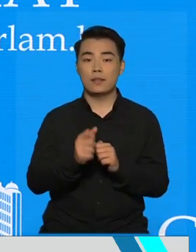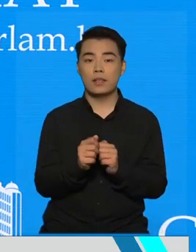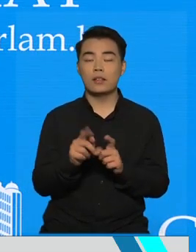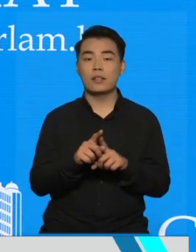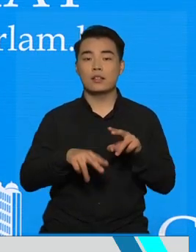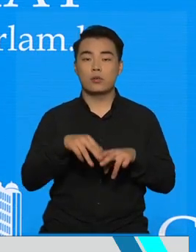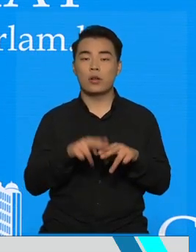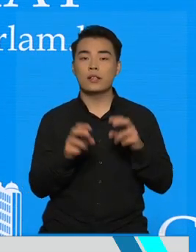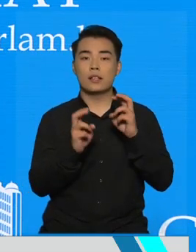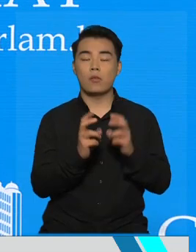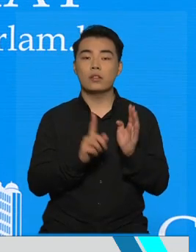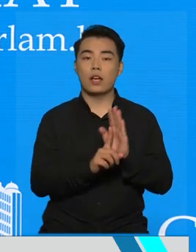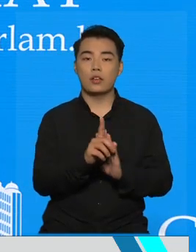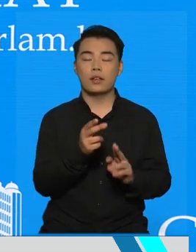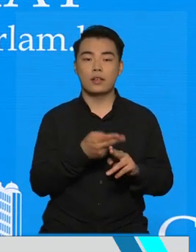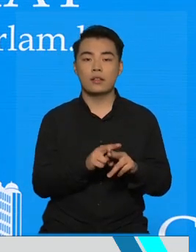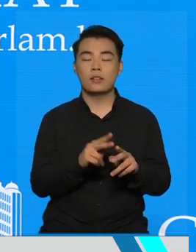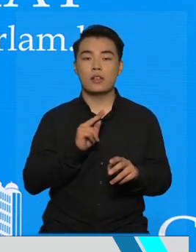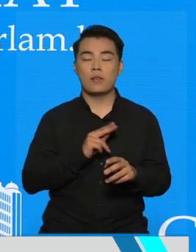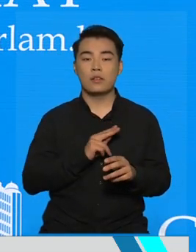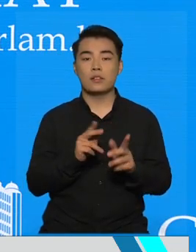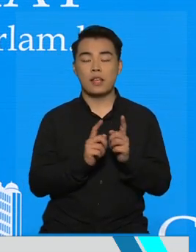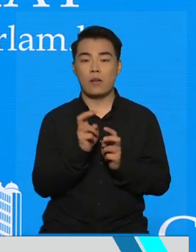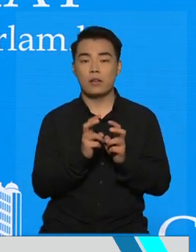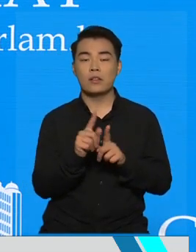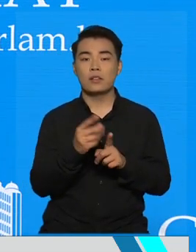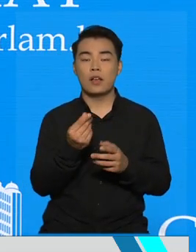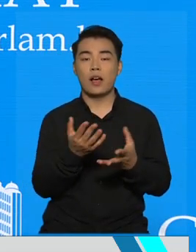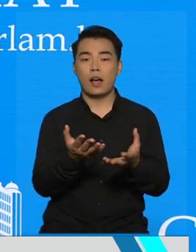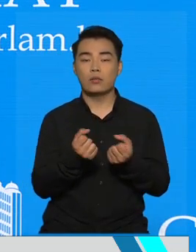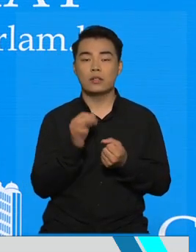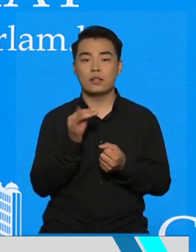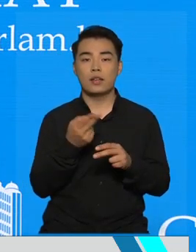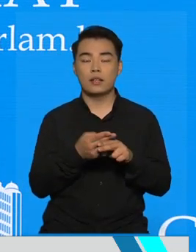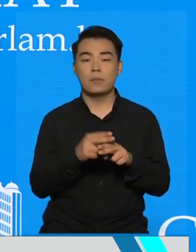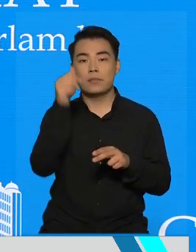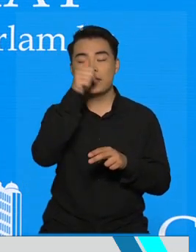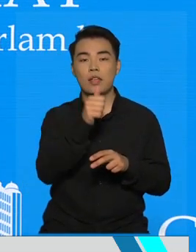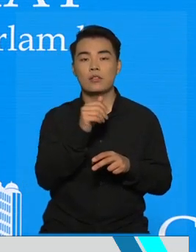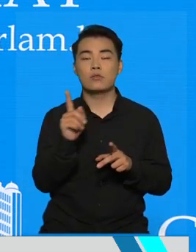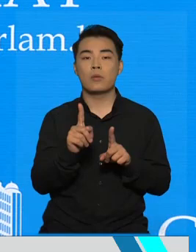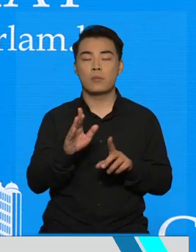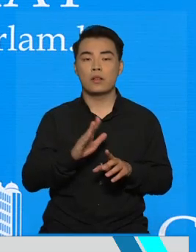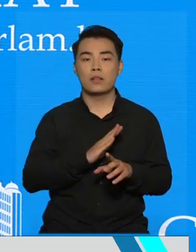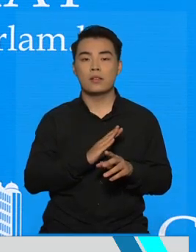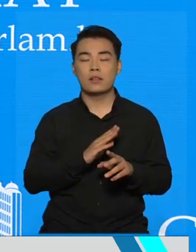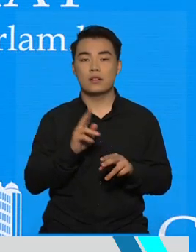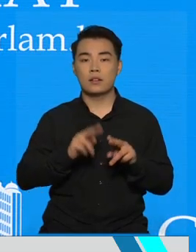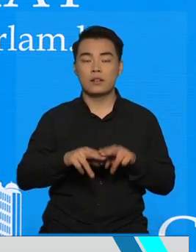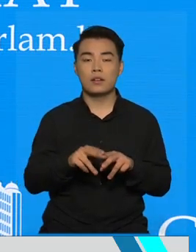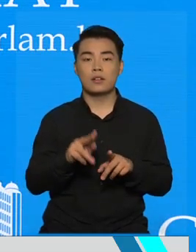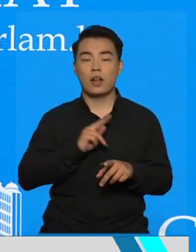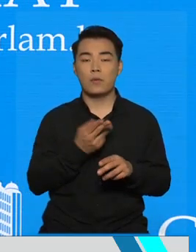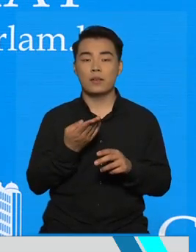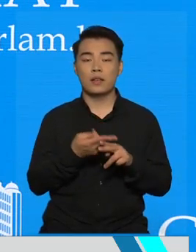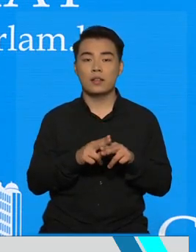завод, начинает потом этот завод работать, он получает доходы, и, естественно, те инвестиции, которые он сделал, это же его расходы,